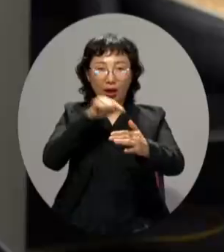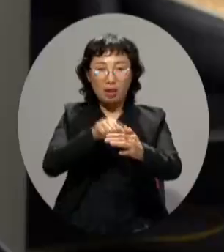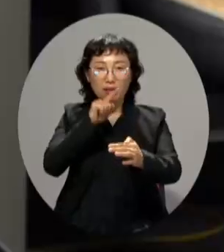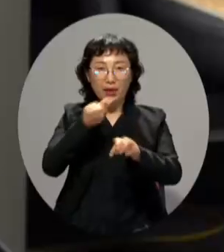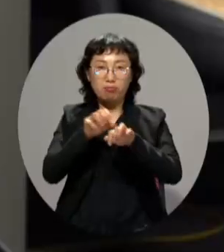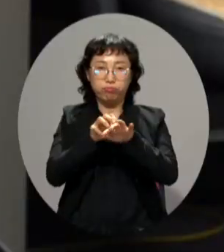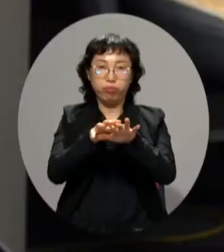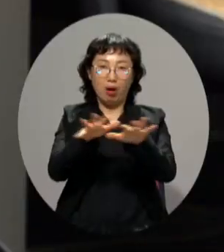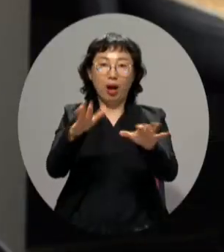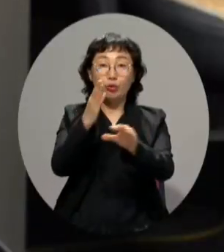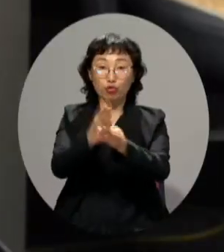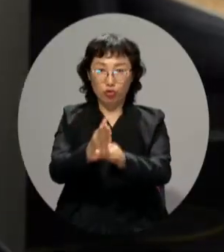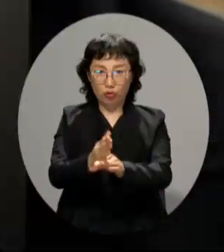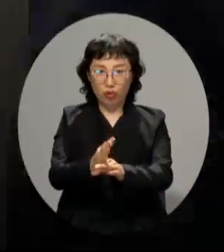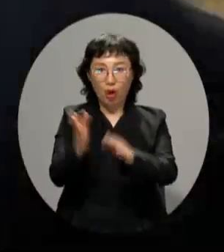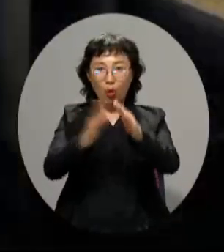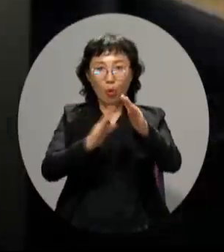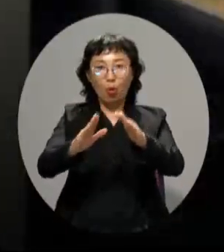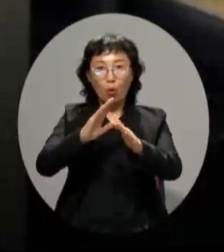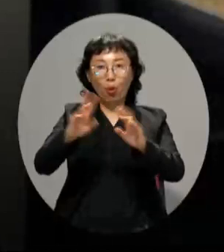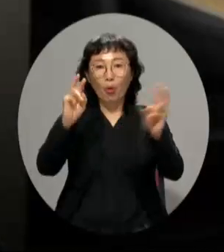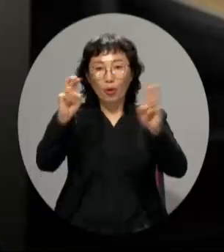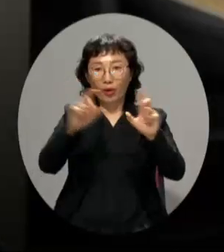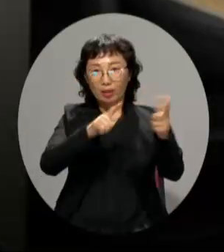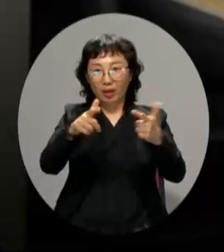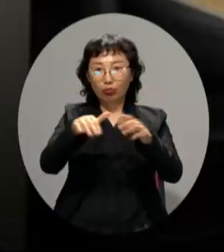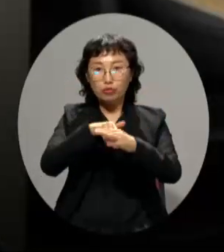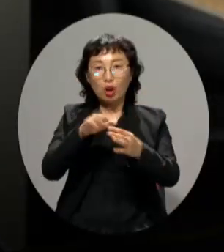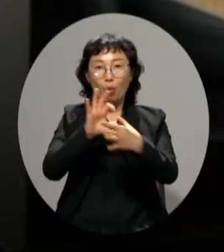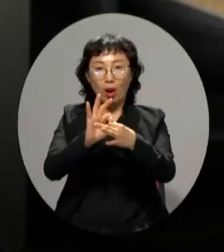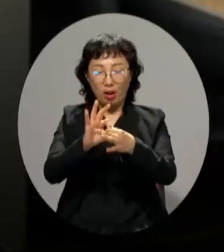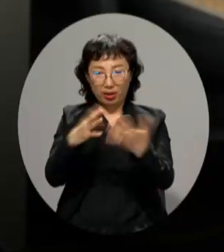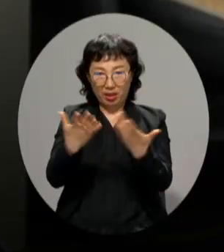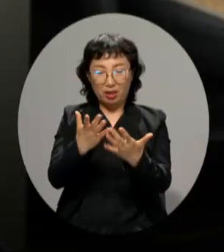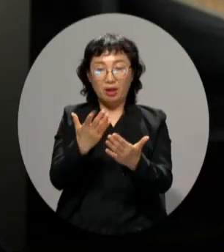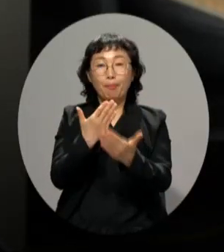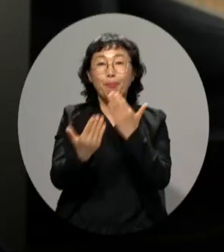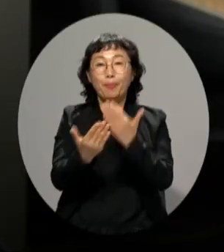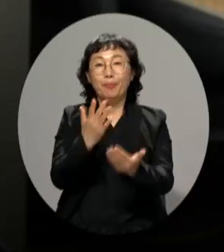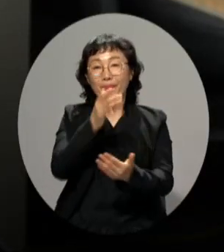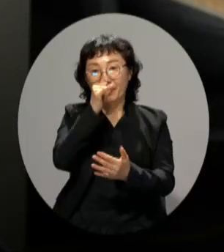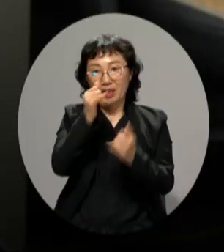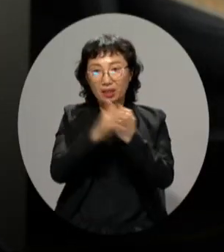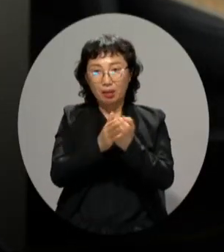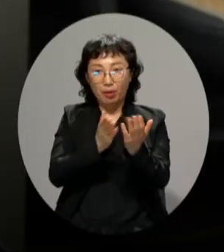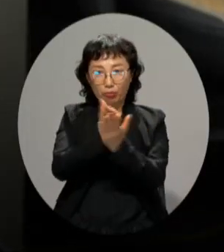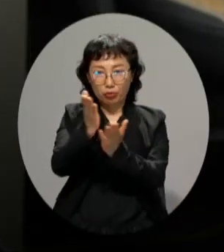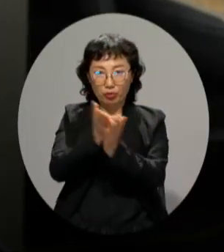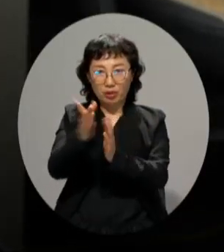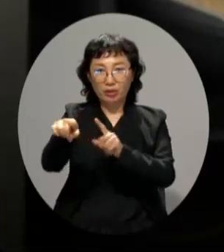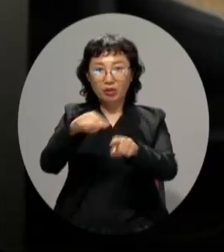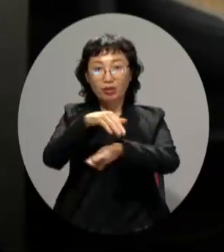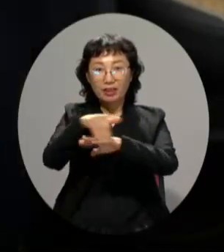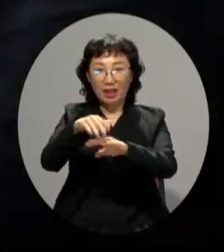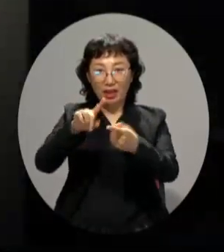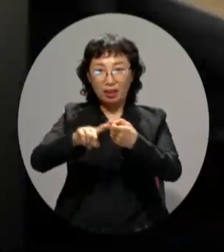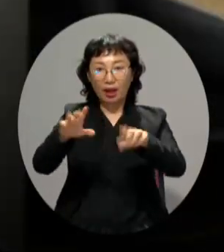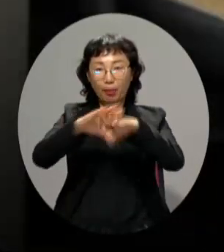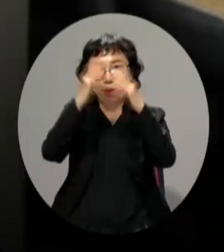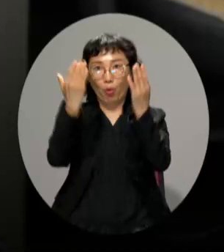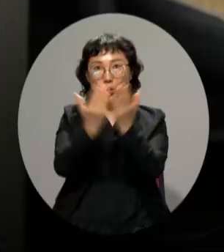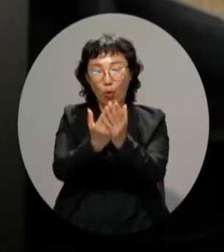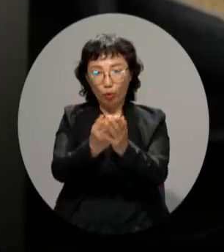상황이었습니다. 공공기관 등에서 문화 관련 업무를 수행하였기에 부처 정책에 관한 전반적인 이해 및 조정